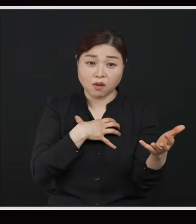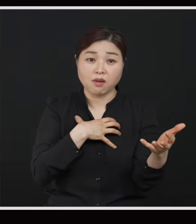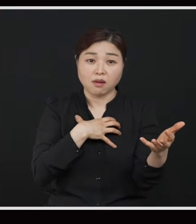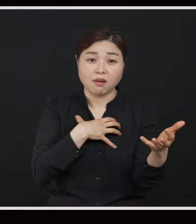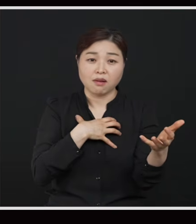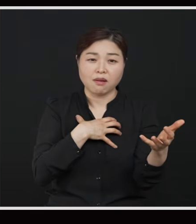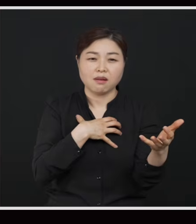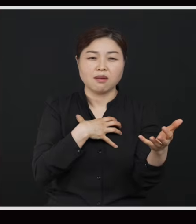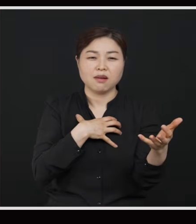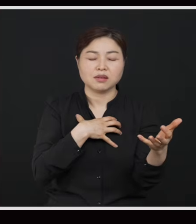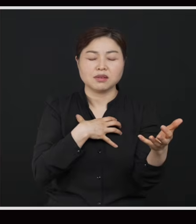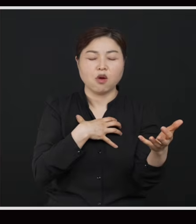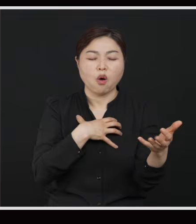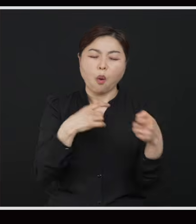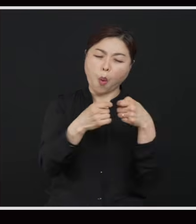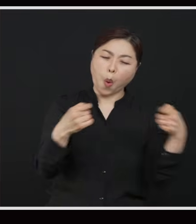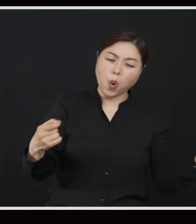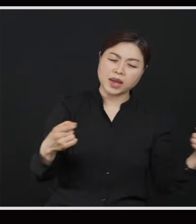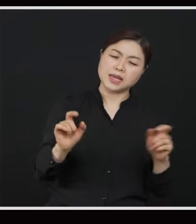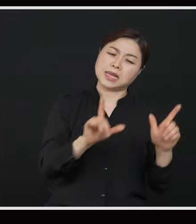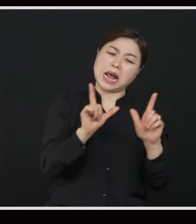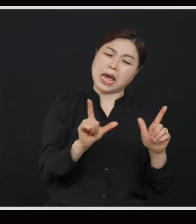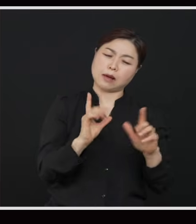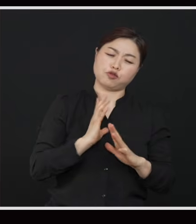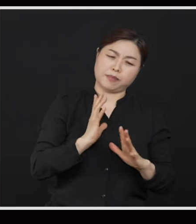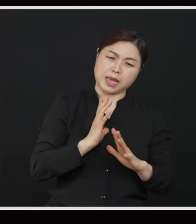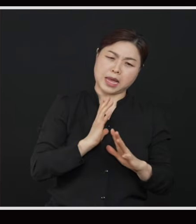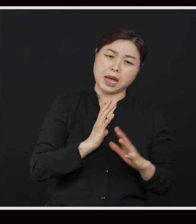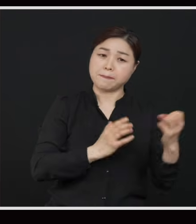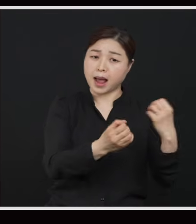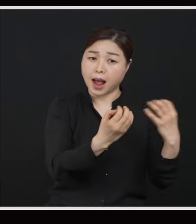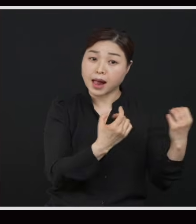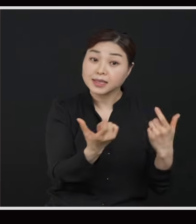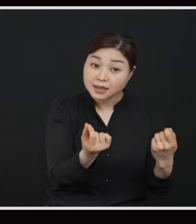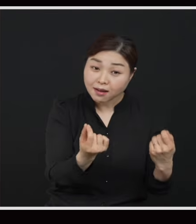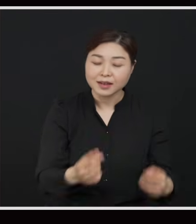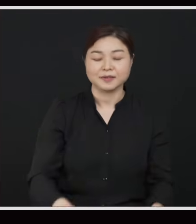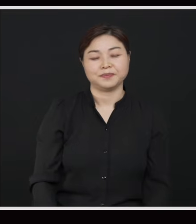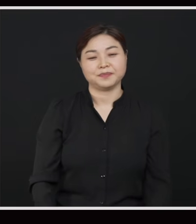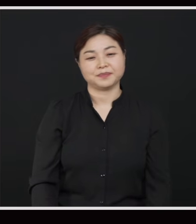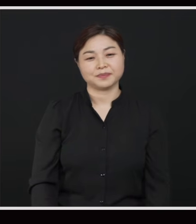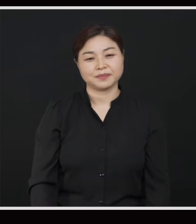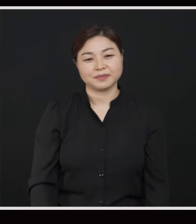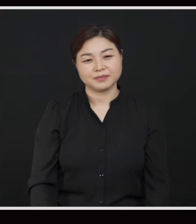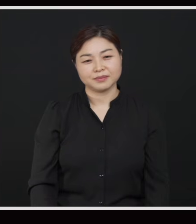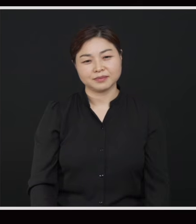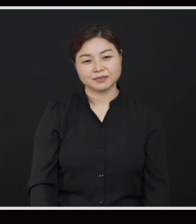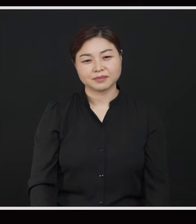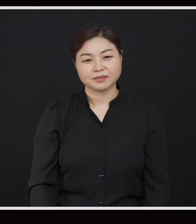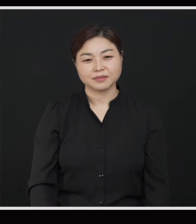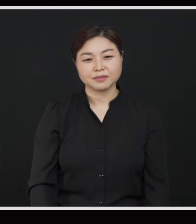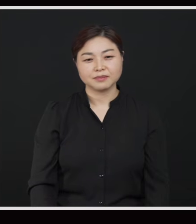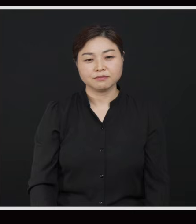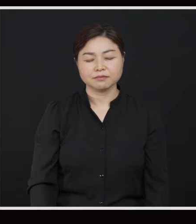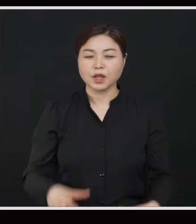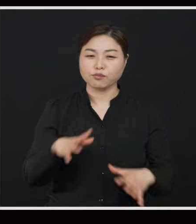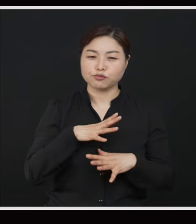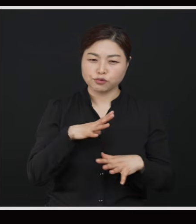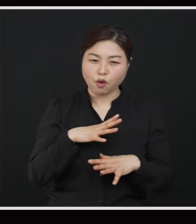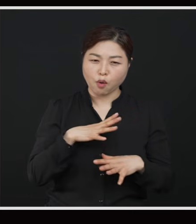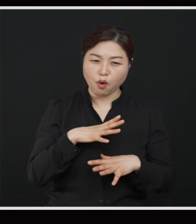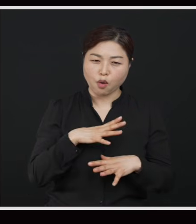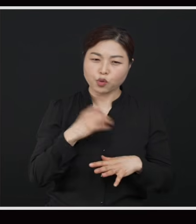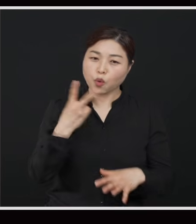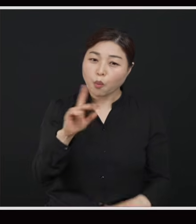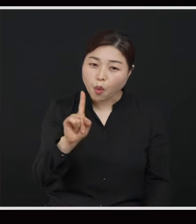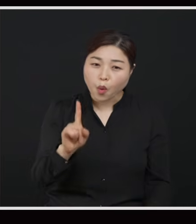그 걱정이, 그것 때문에 오래 사는 게 무섭다는 거 아닙니까? 그죠? 그 다음에 또 하나